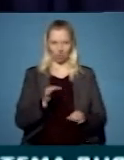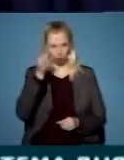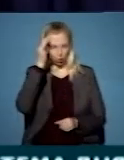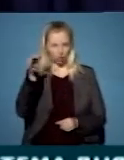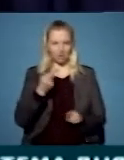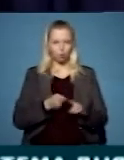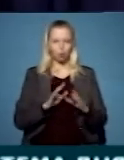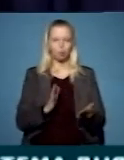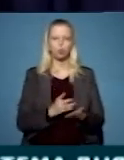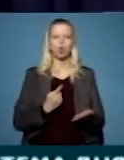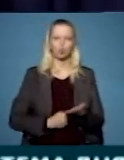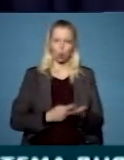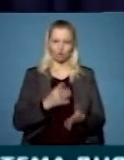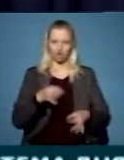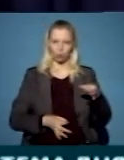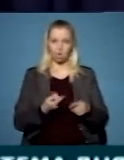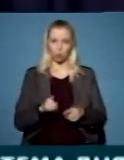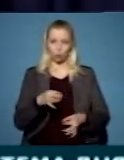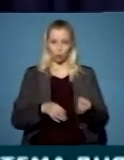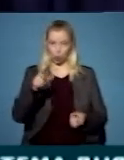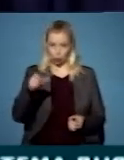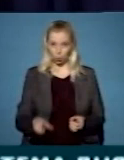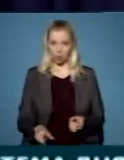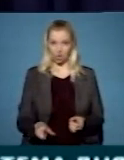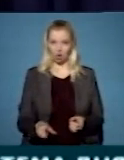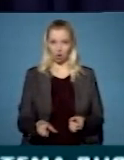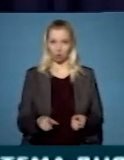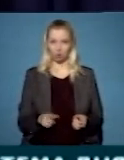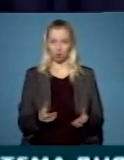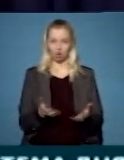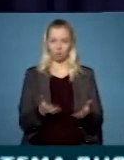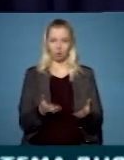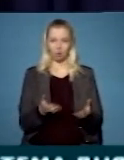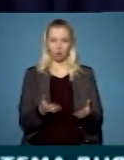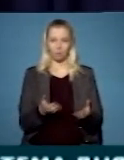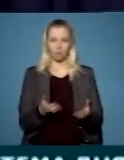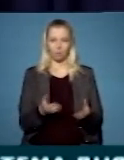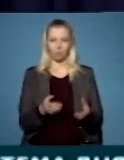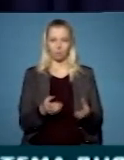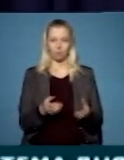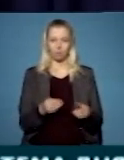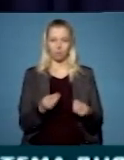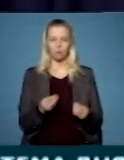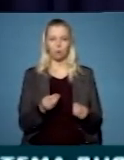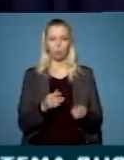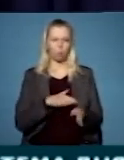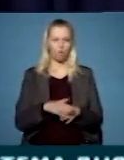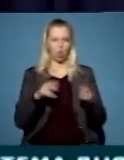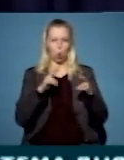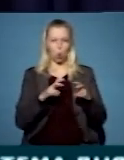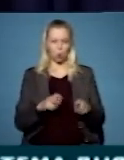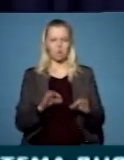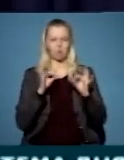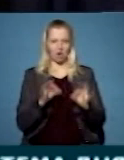це вже є, буде доказом в суді для того, щоб суддя виніс абсолютно повністю розглянути,